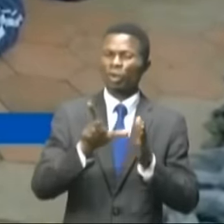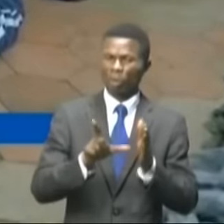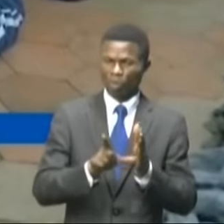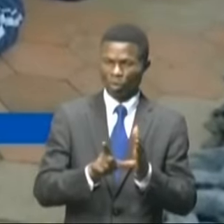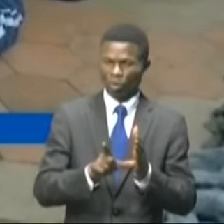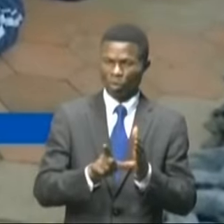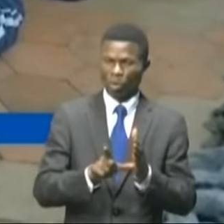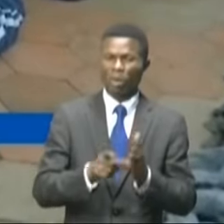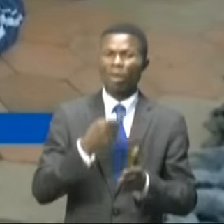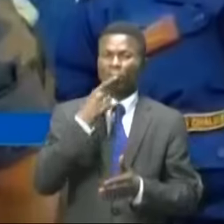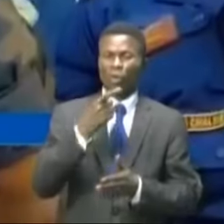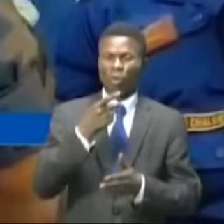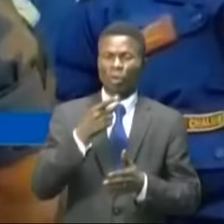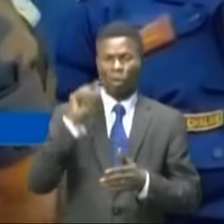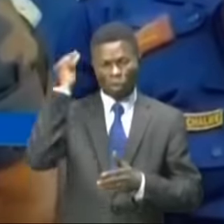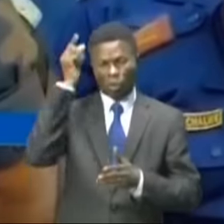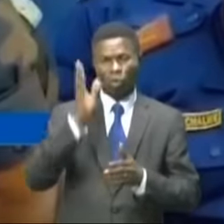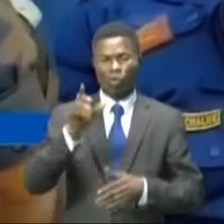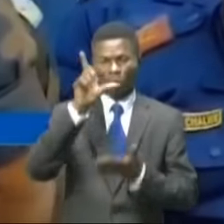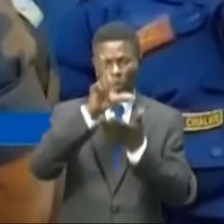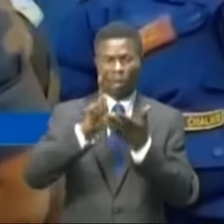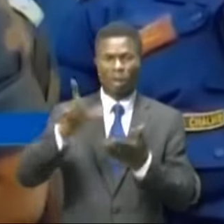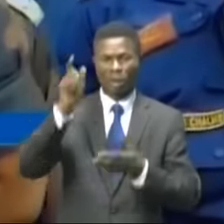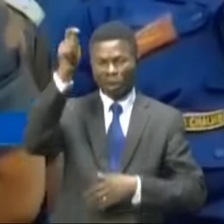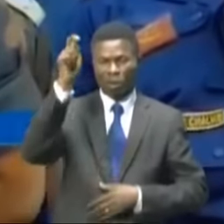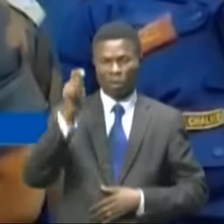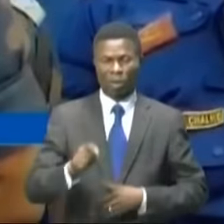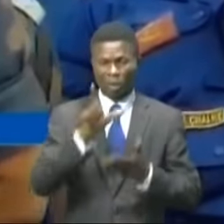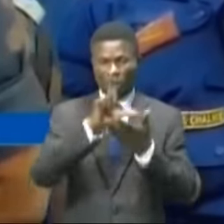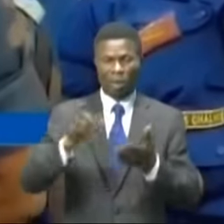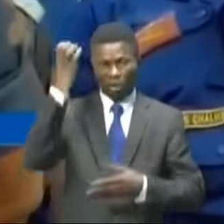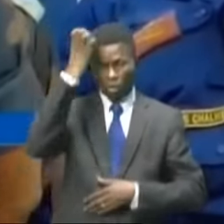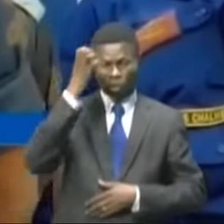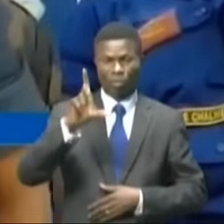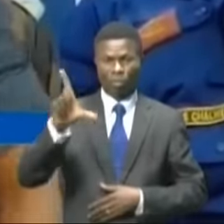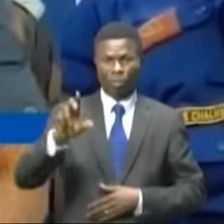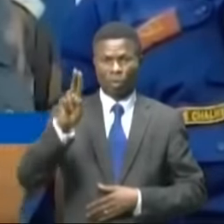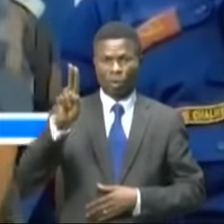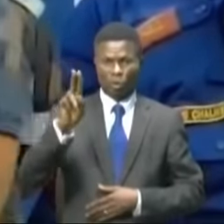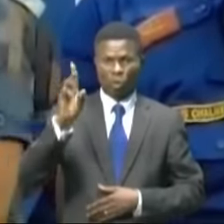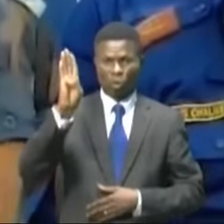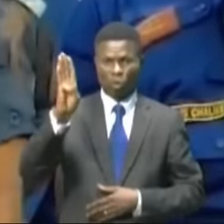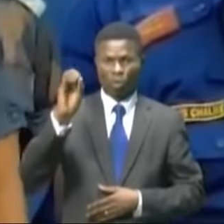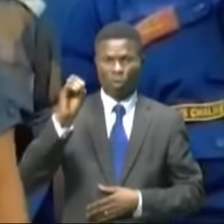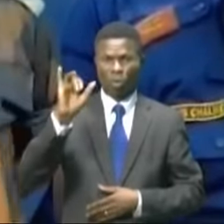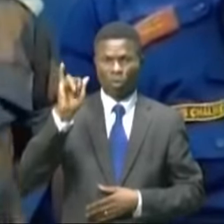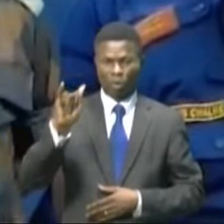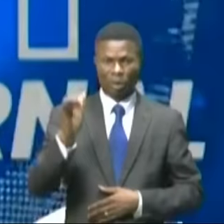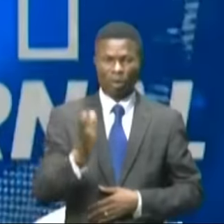a martelé les gouverneurs militaires, les lieutenants généraux. Johnny Luboyankashama.